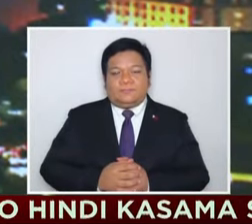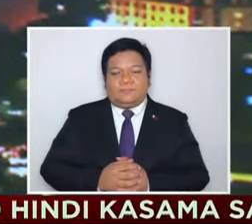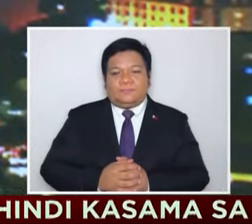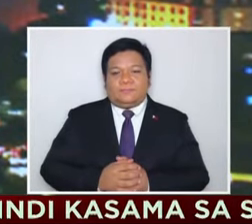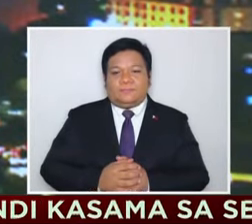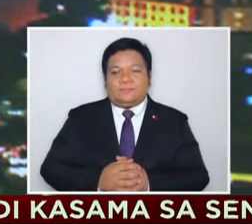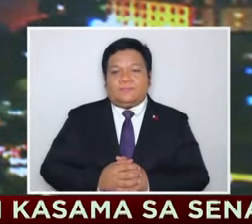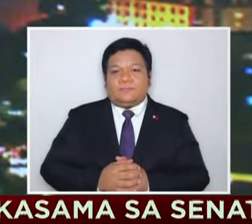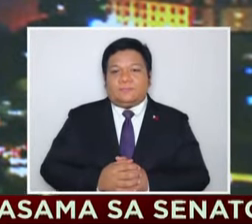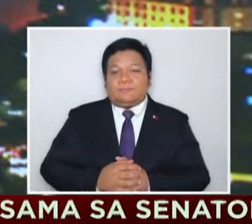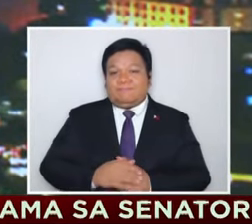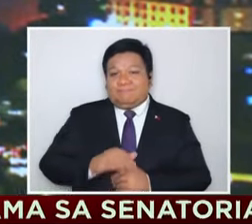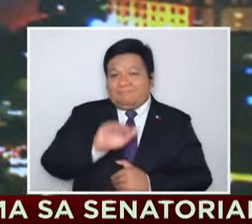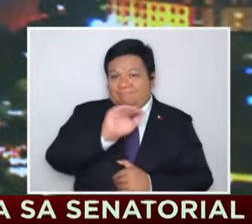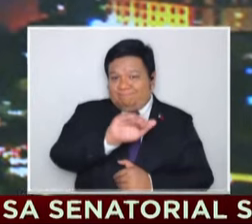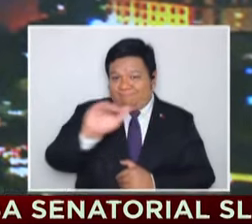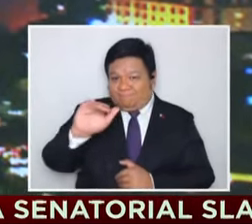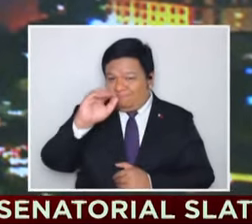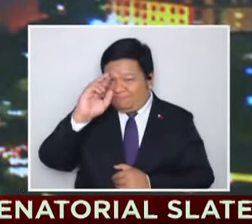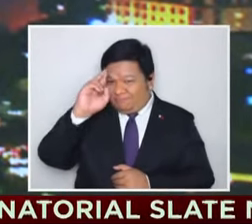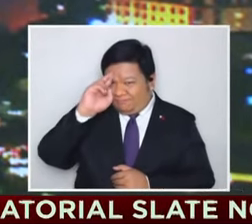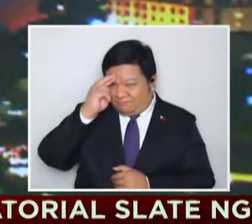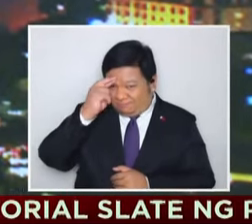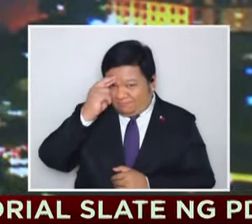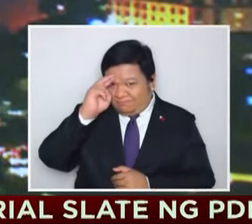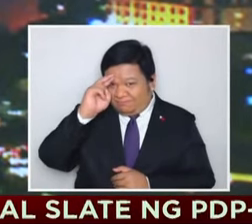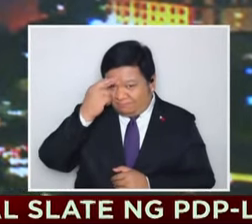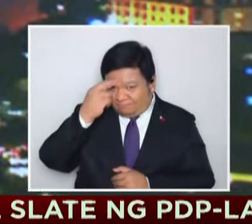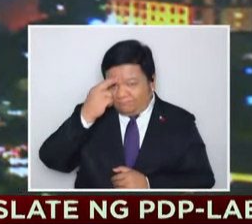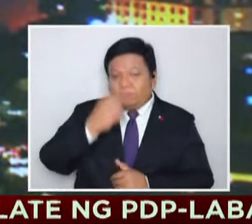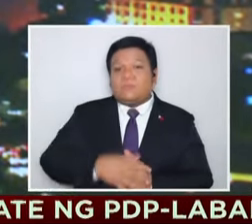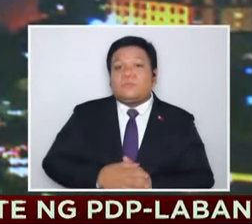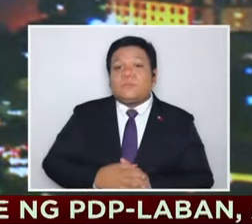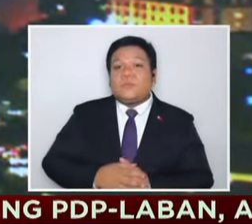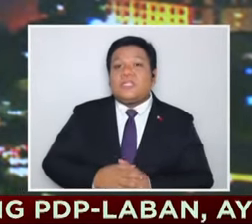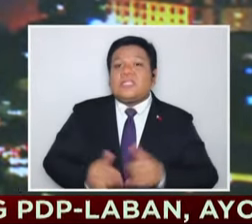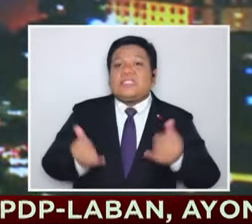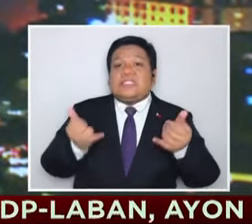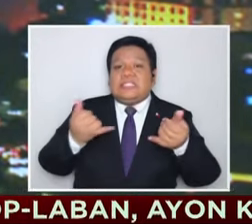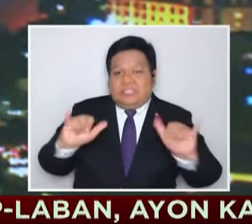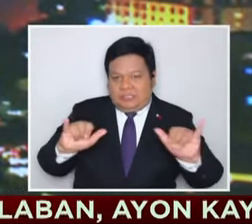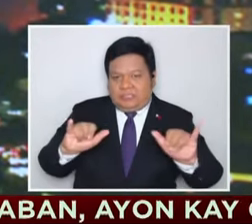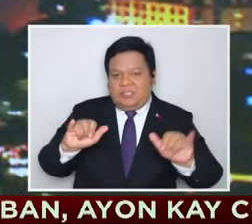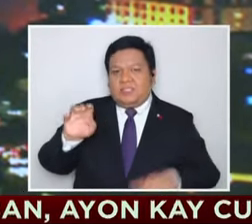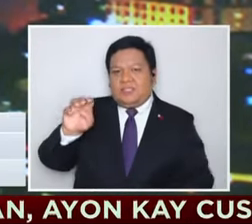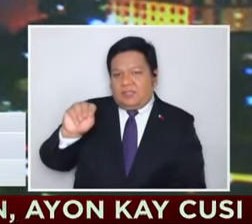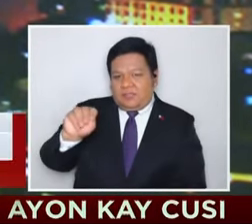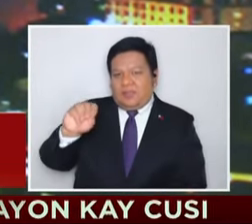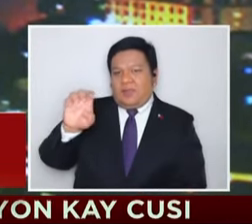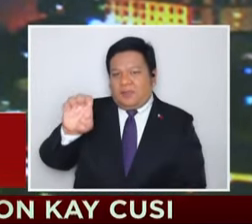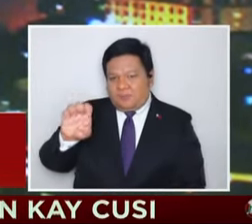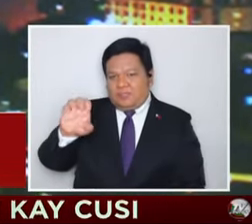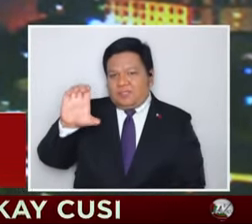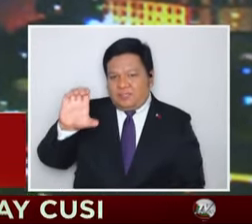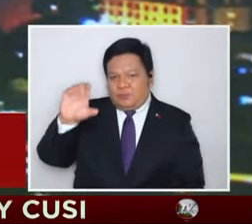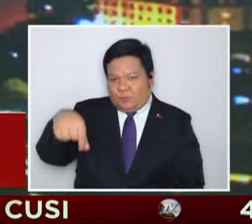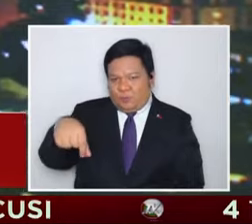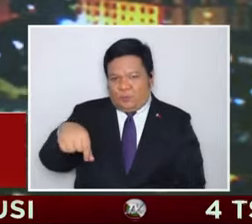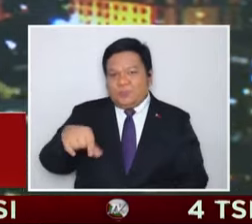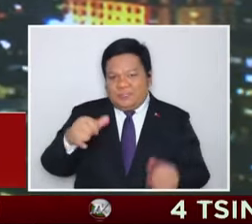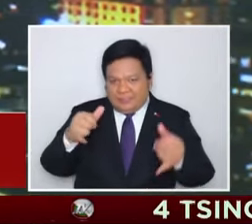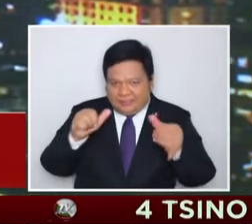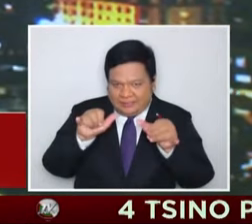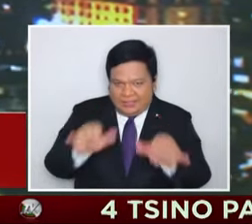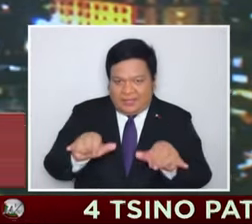May paalala ulit tayo mga kapamilya. MECQ pa rin ang Metro Manila bukas po ha. Ito matapos ipagpaliban muna